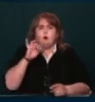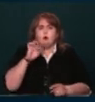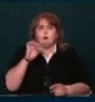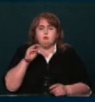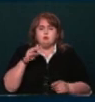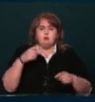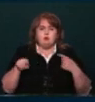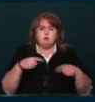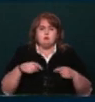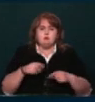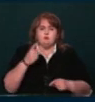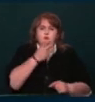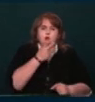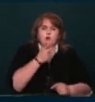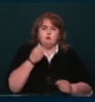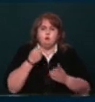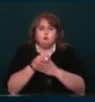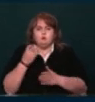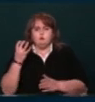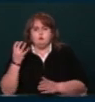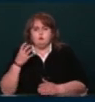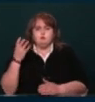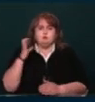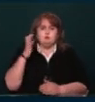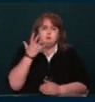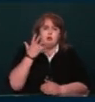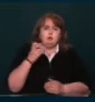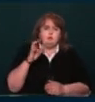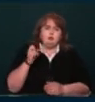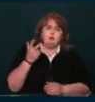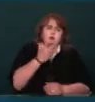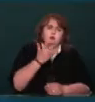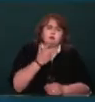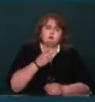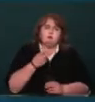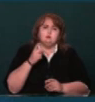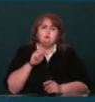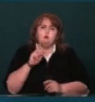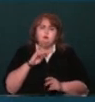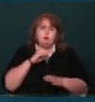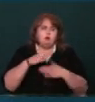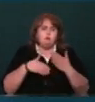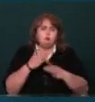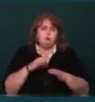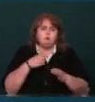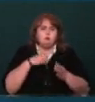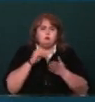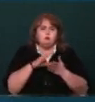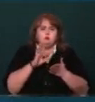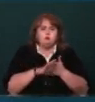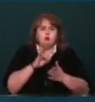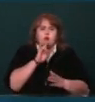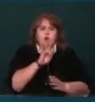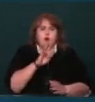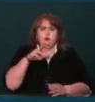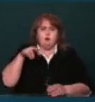случае разные. Может быть, со второго на четвертый, с пятого на третий и так далее. То есть, чтобы не путаться, мы обозначаем